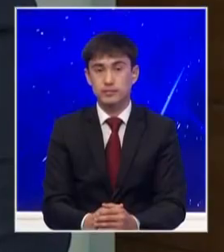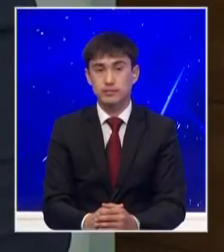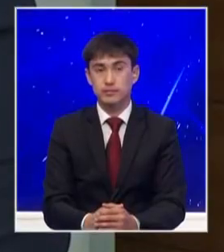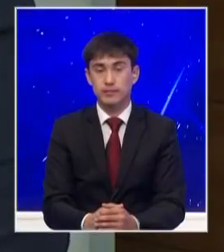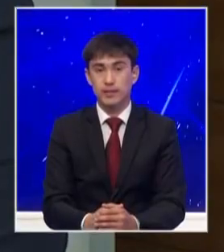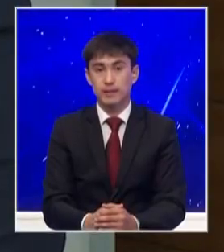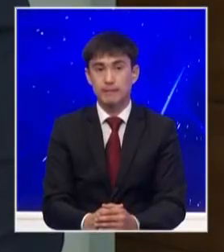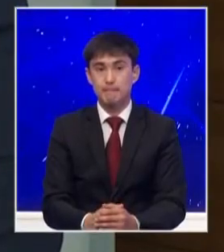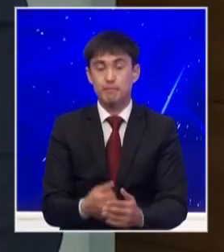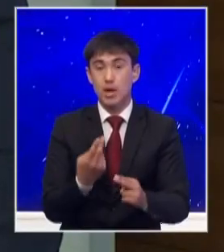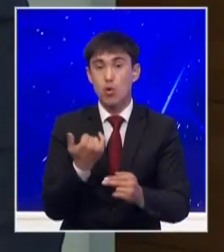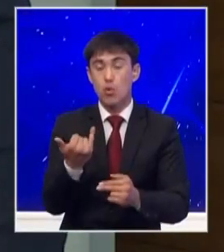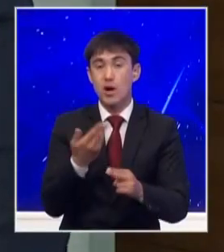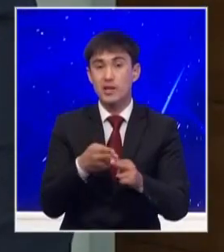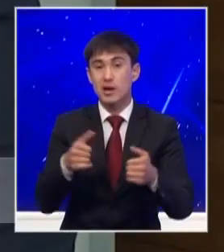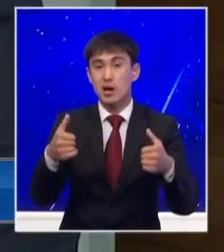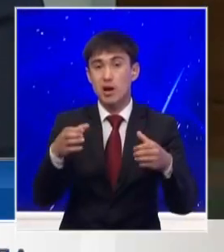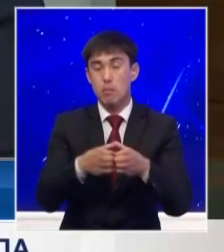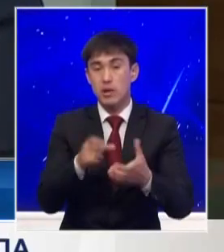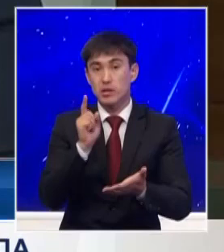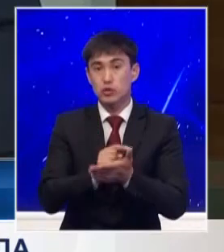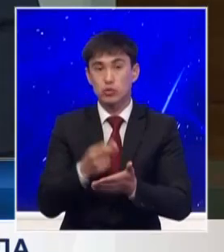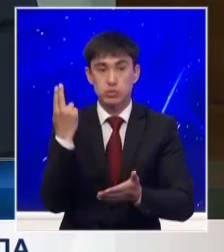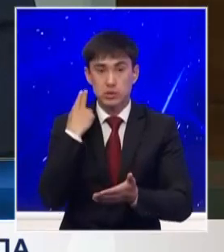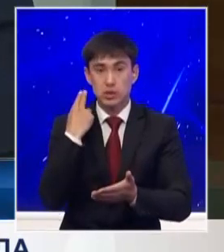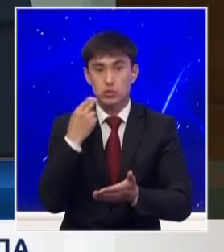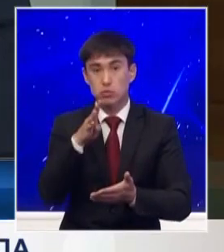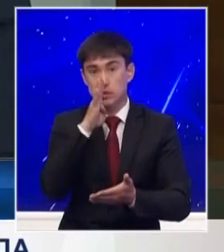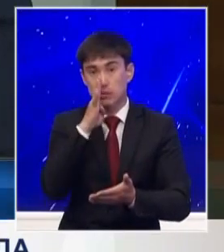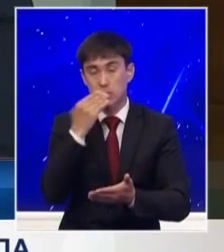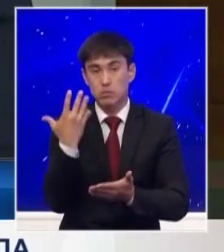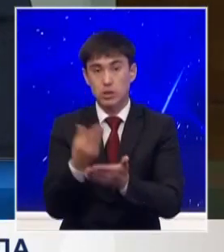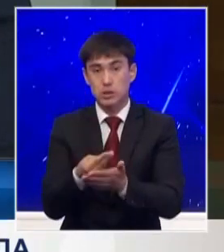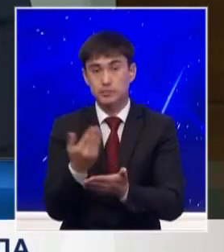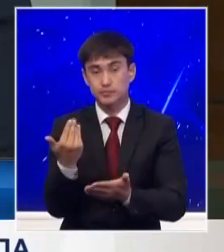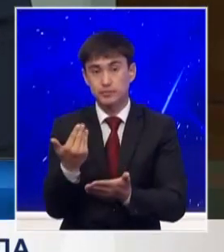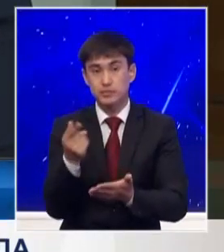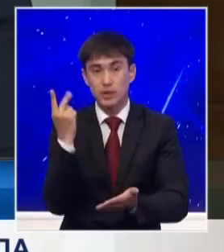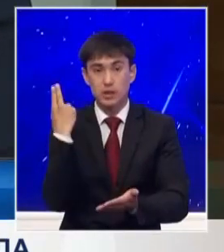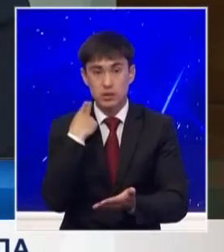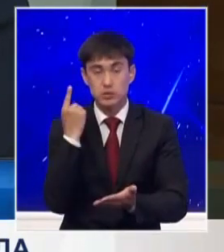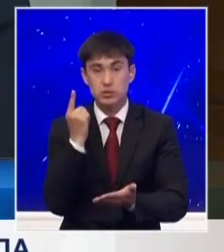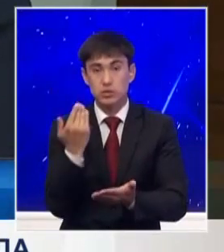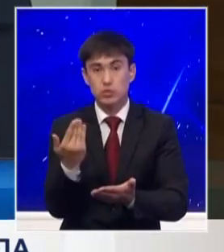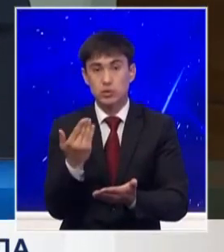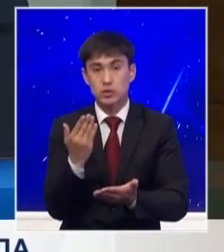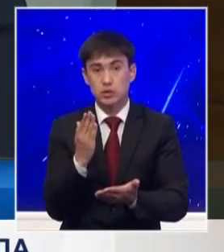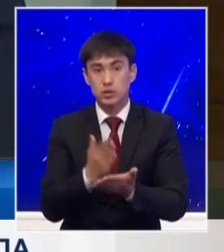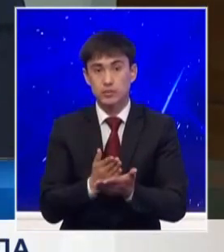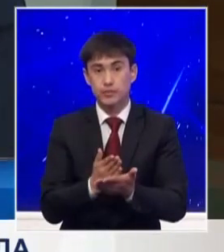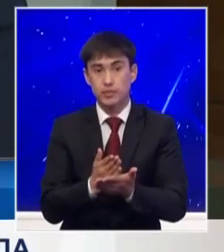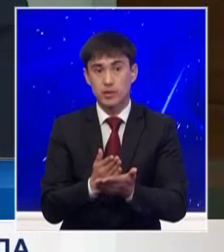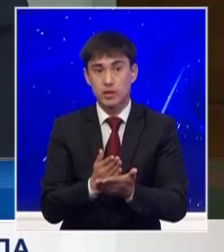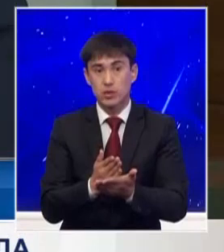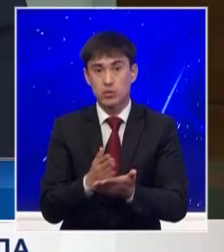В этих компаниях должна быть задолженность по заработной плате. Они должны быть, так скажем, идеальными.